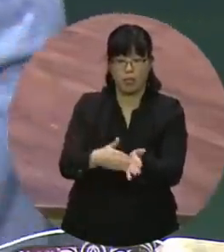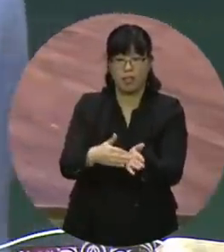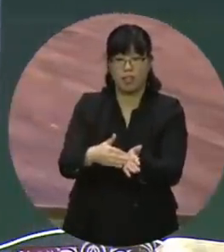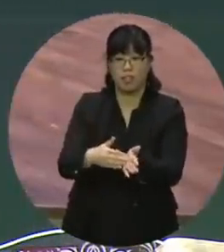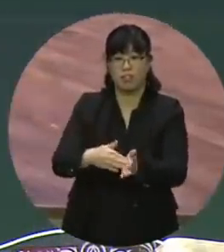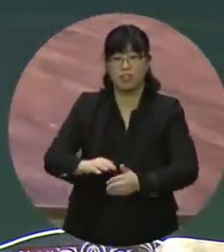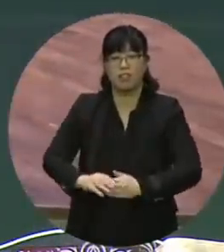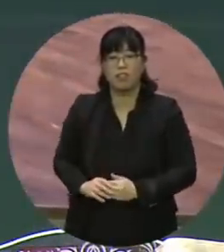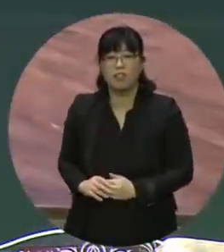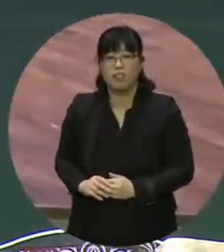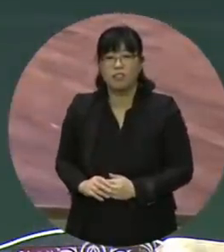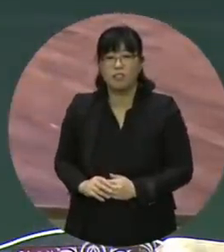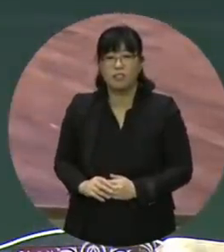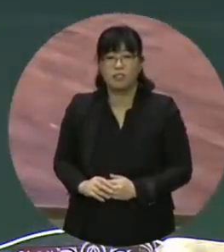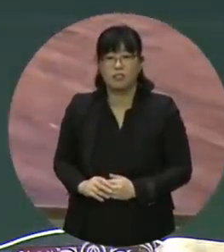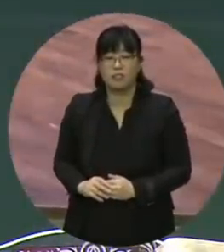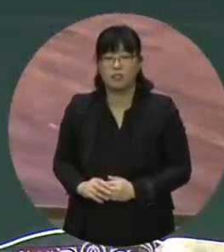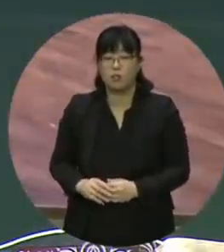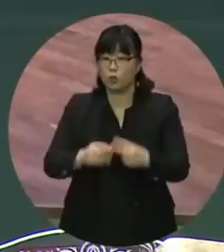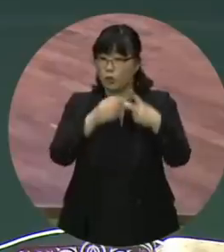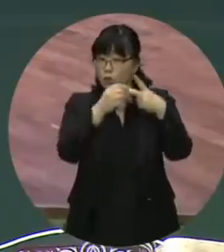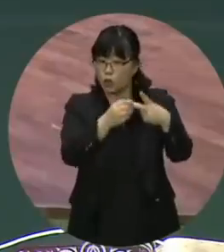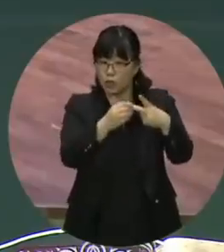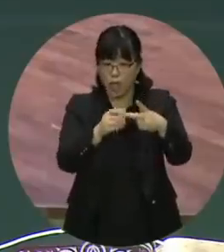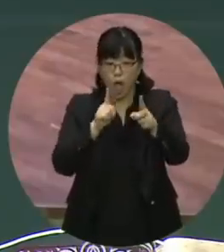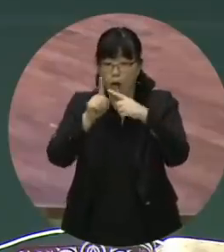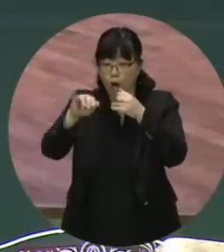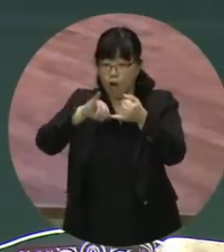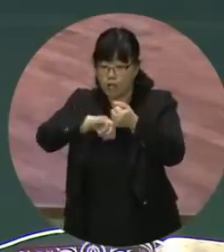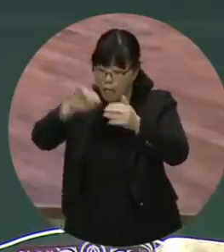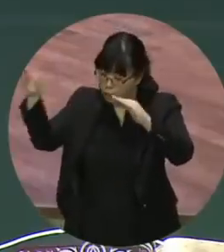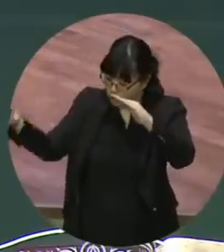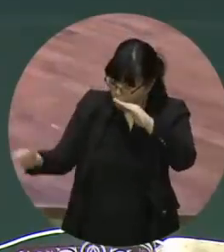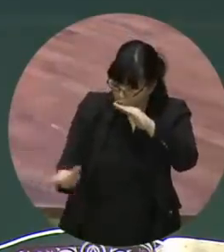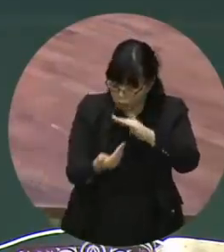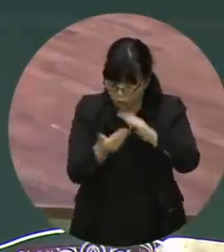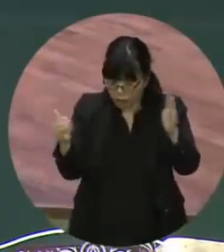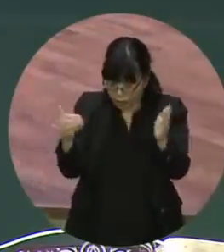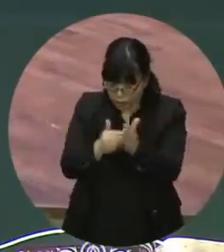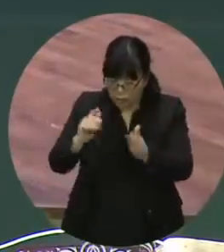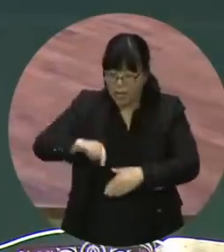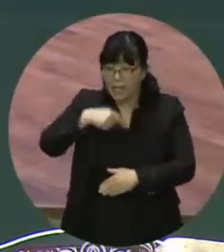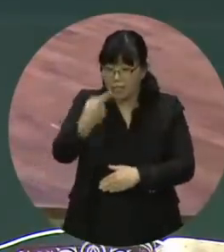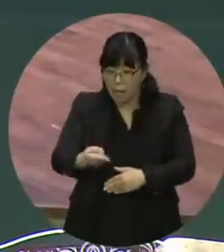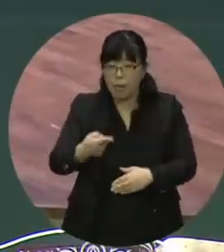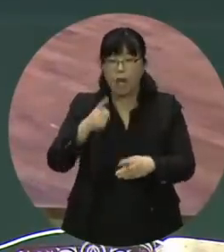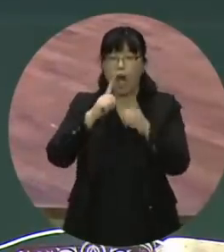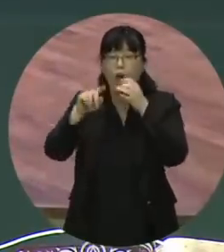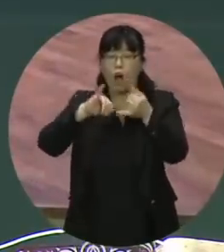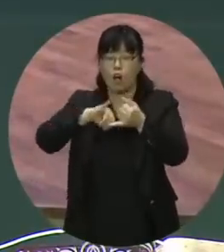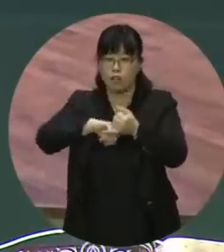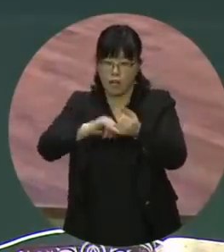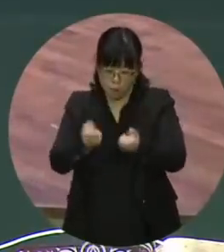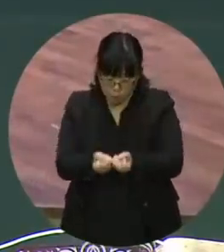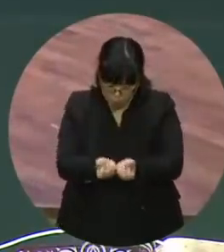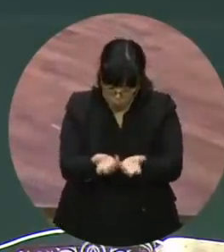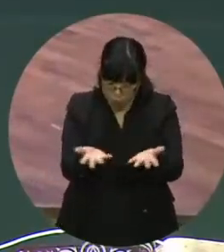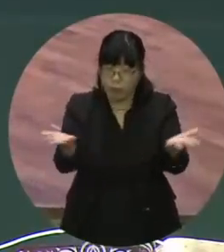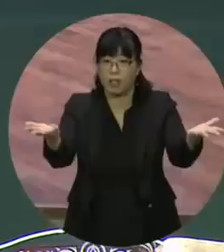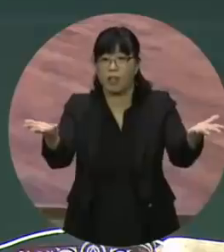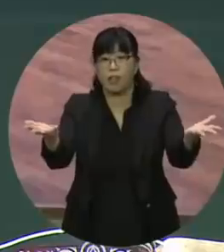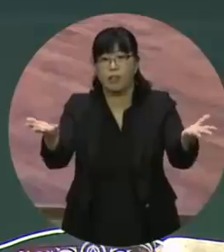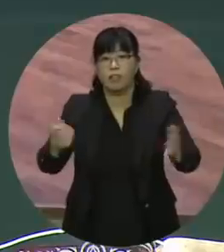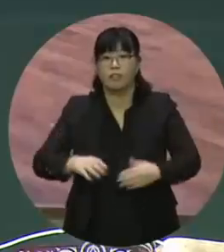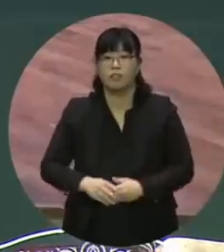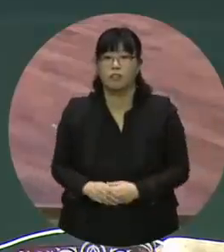자 언약 확산 언약이 성취됐으면 언약이 어떻게 확산되느냐 마태복음